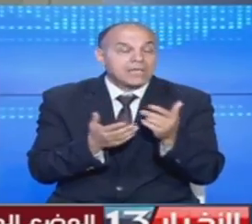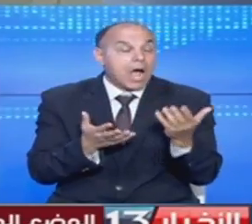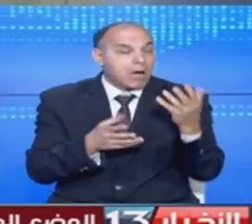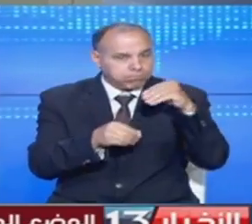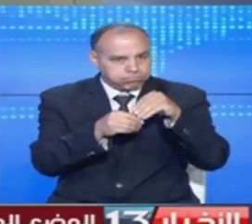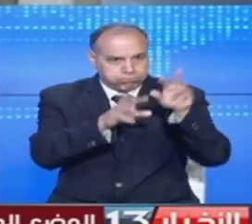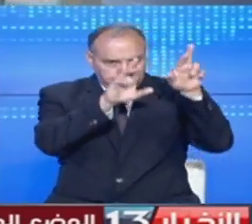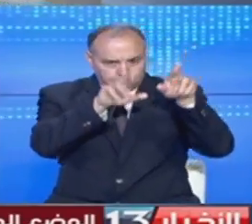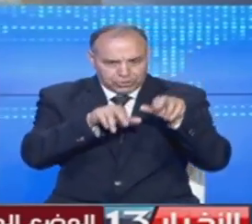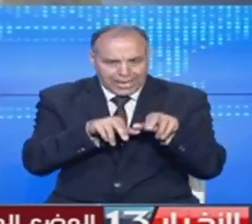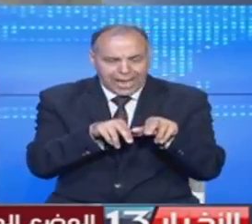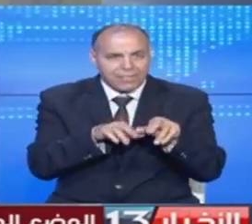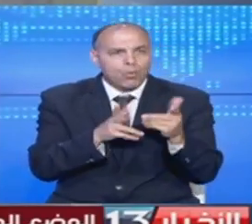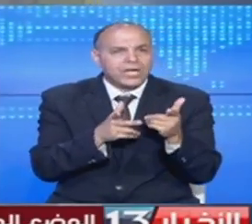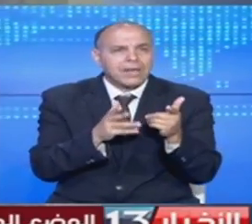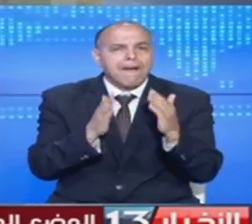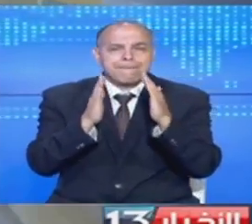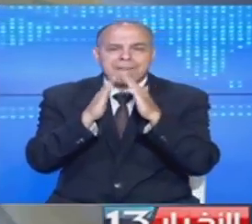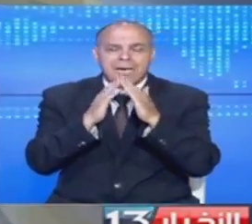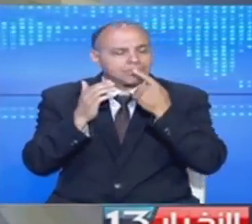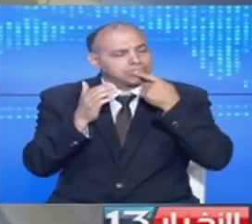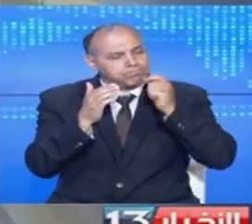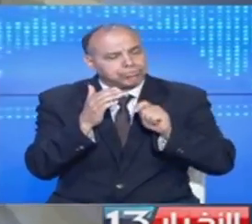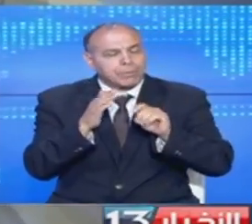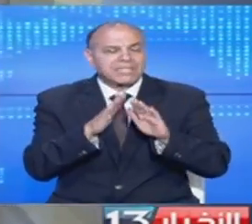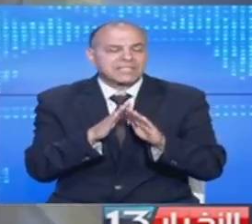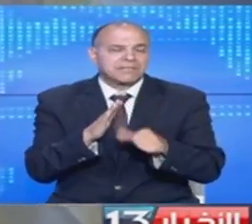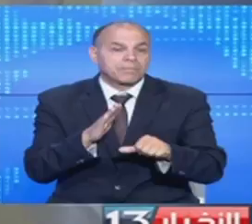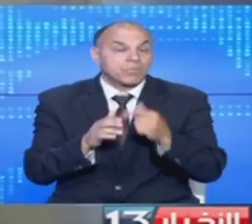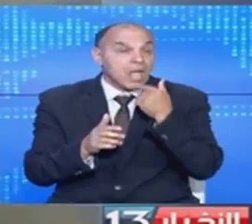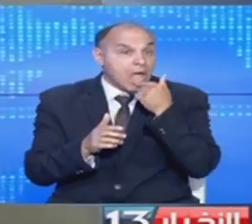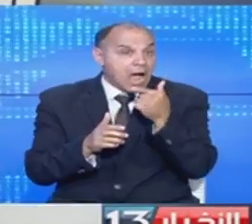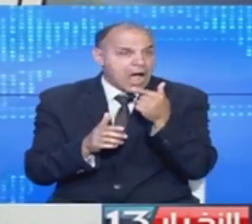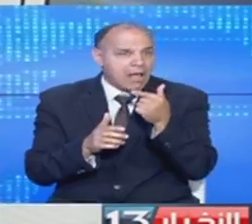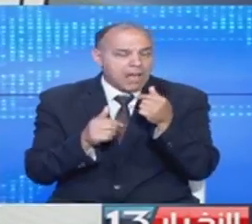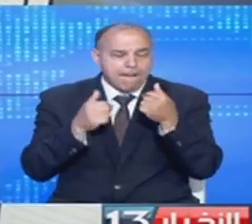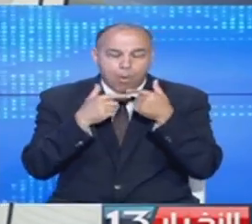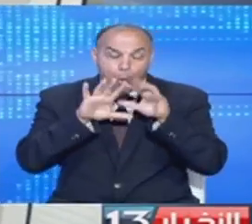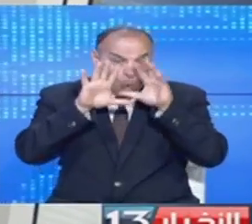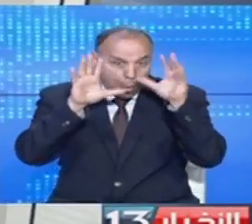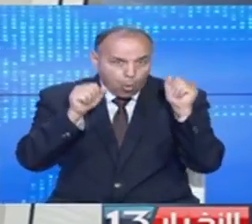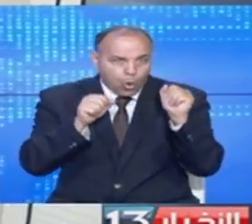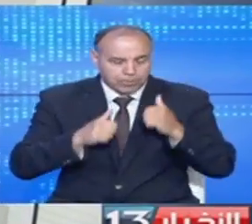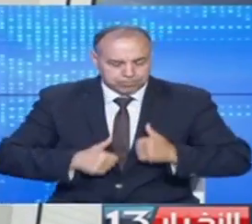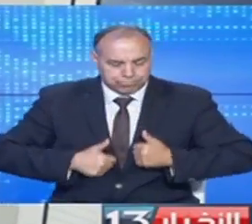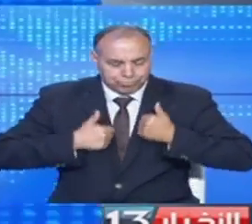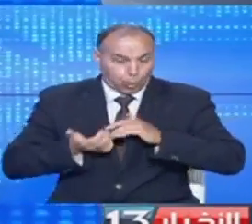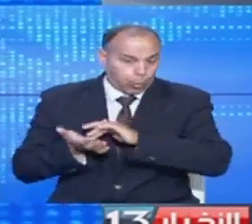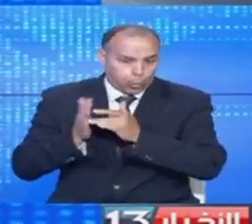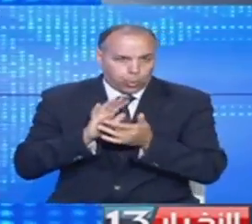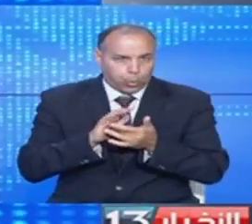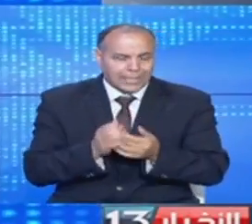تم إجلاؤهم ووضعهم في مراكز الحجر الصحي الإجبارية. وقد بلغ عدد المتعافين